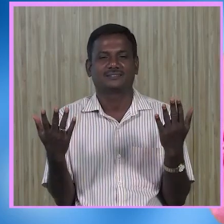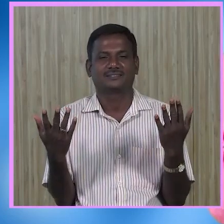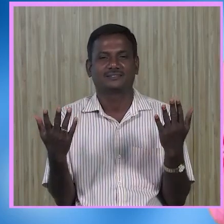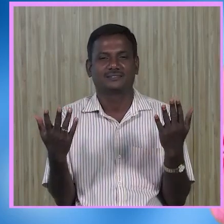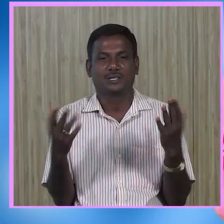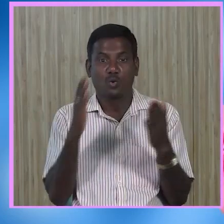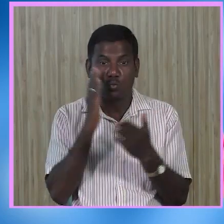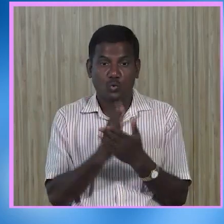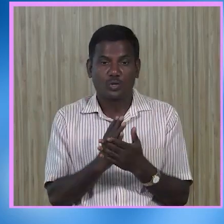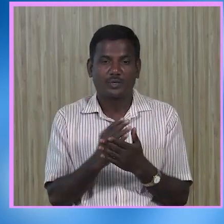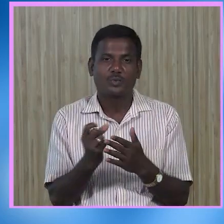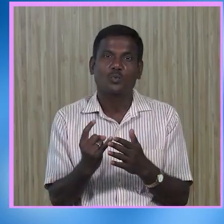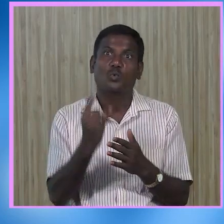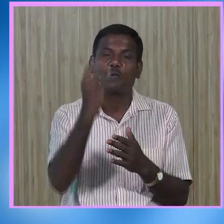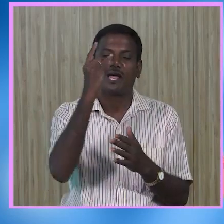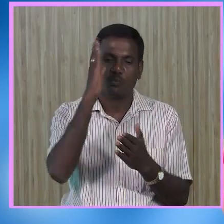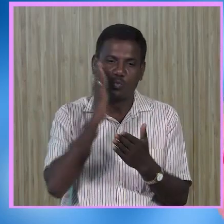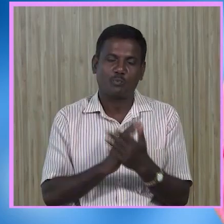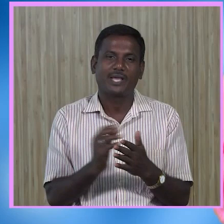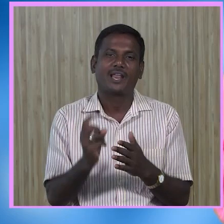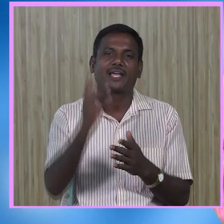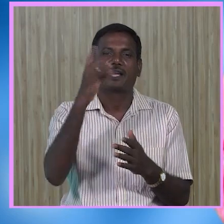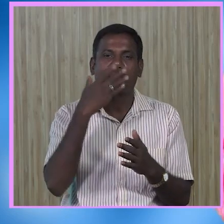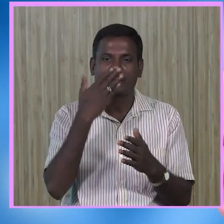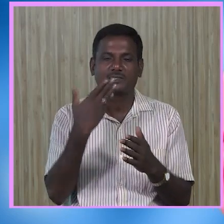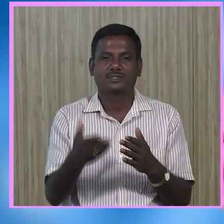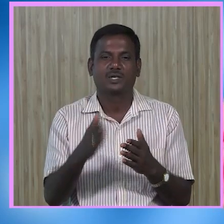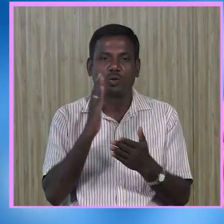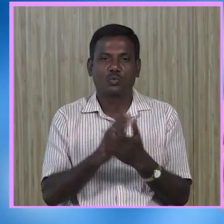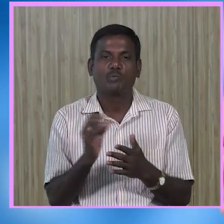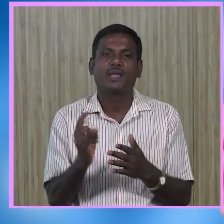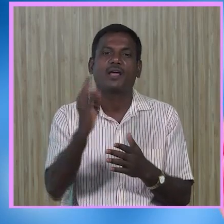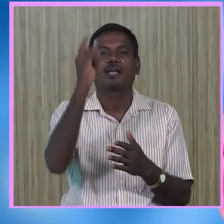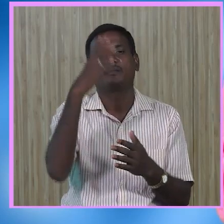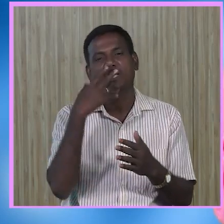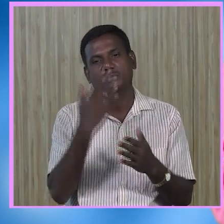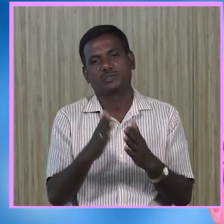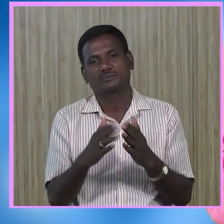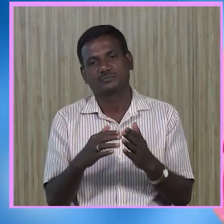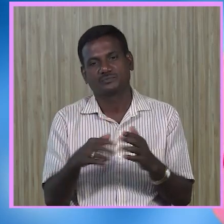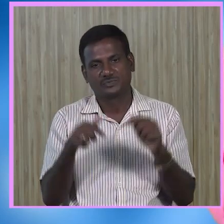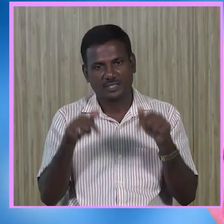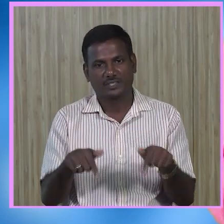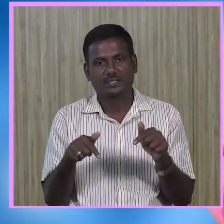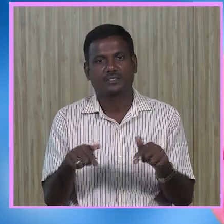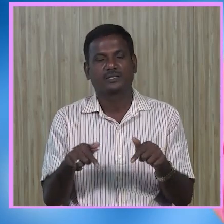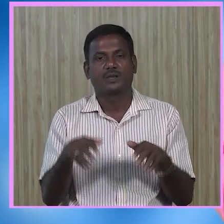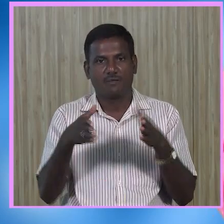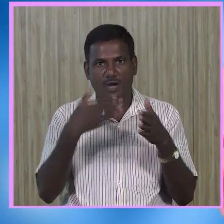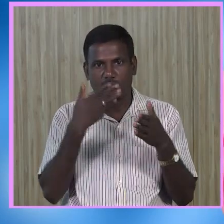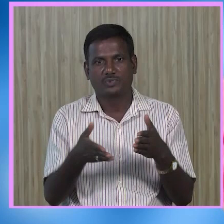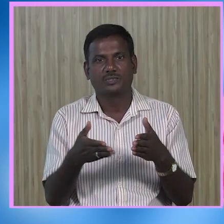இல்லை, உண்மையான ராக்கெட்டுகளை பற்றி படிக்க போகிறோம். உண்மையான ராக்கெட்டுகளை பற்றி படிக்க போகிறோம். ஏன்னா இன்றைய